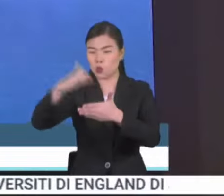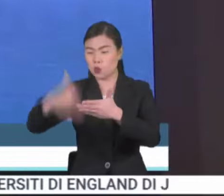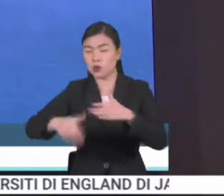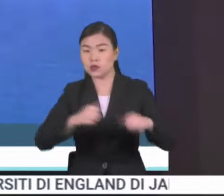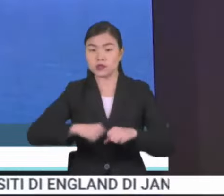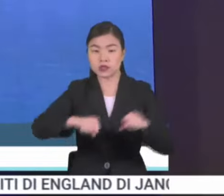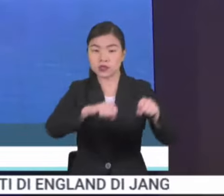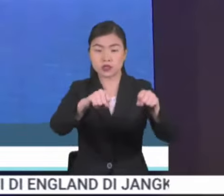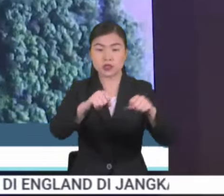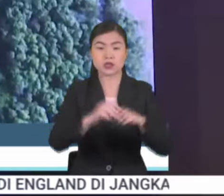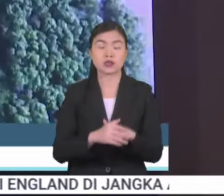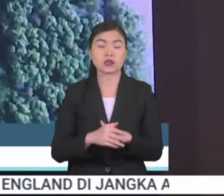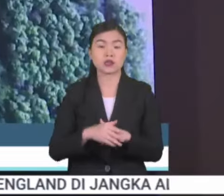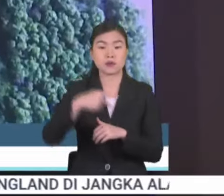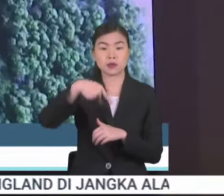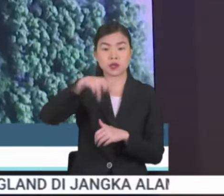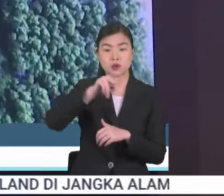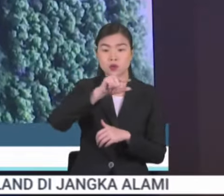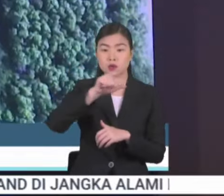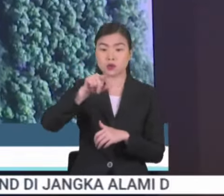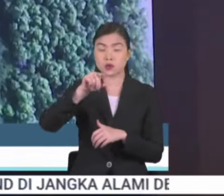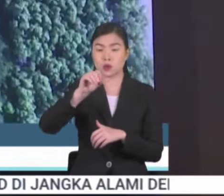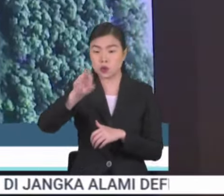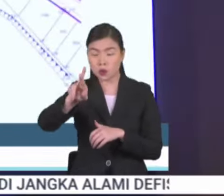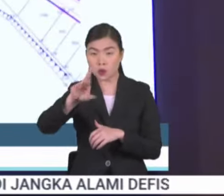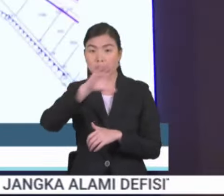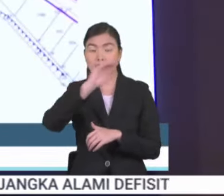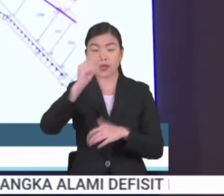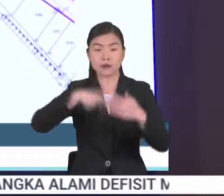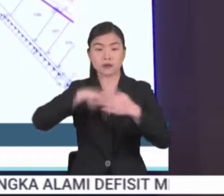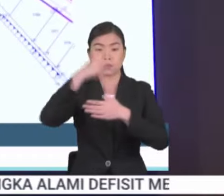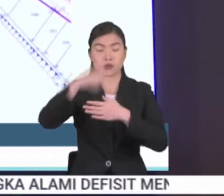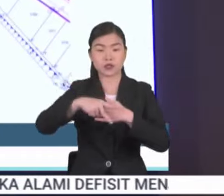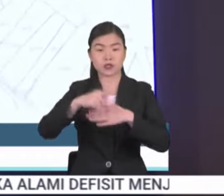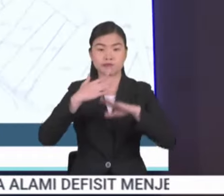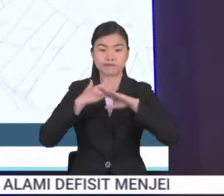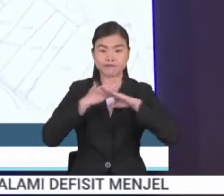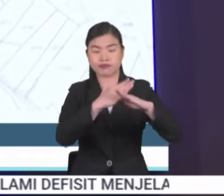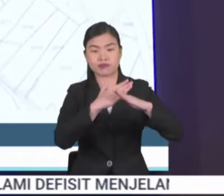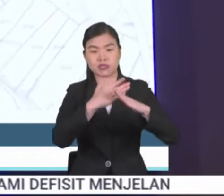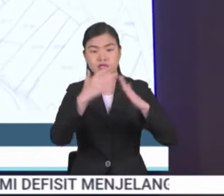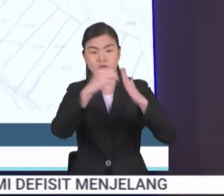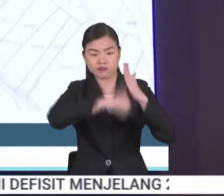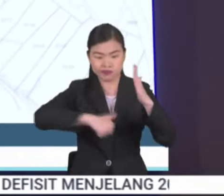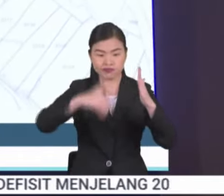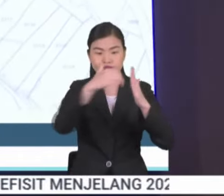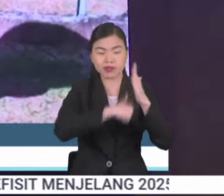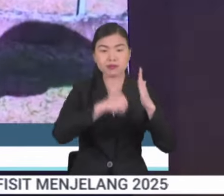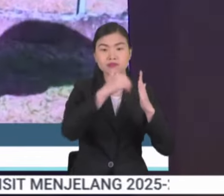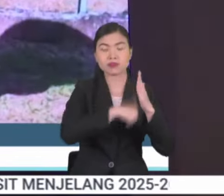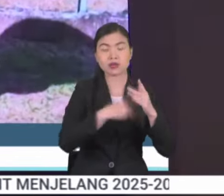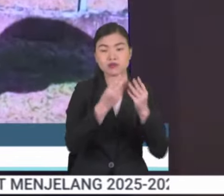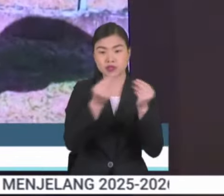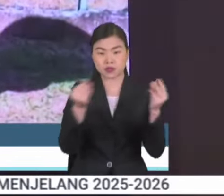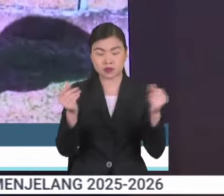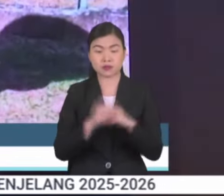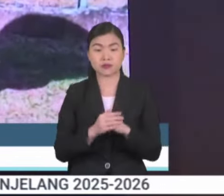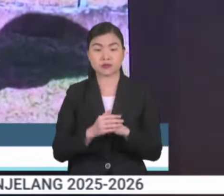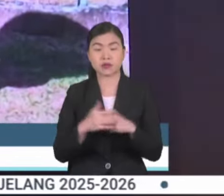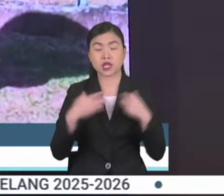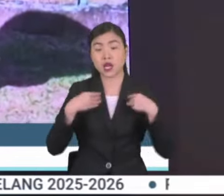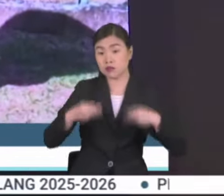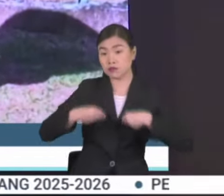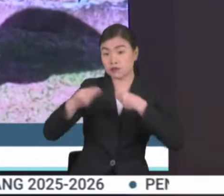projek pemuliharaan Muara Sungai Punggur Melaka Tengah dan projek mencegah hakisan Pantai Teluk Gong Alur Gajah. Turut